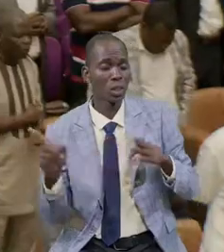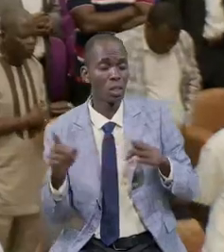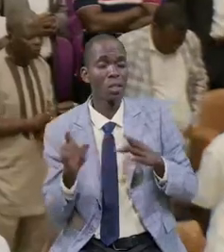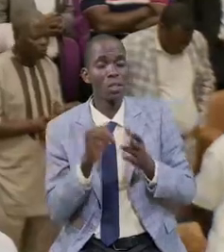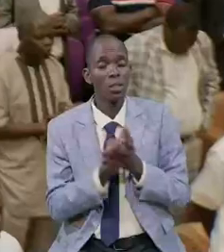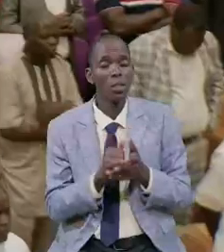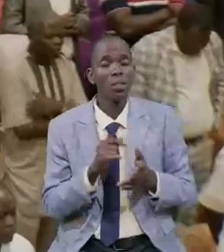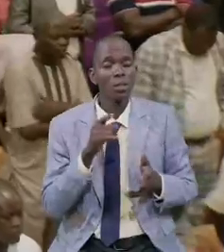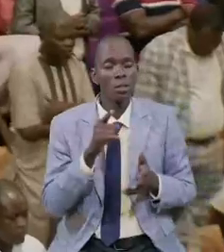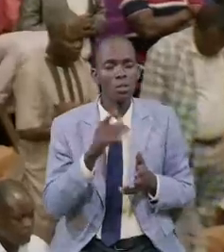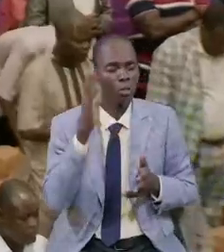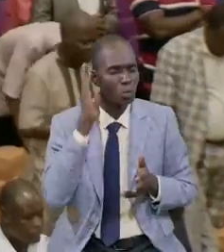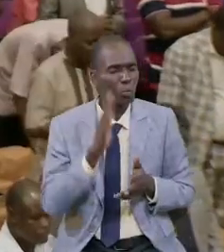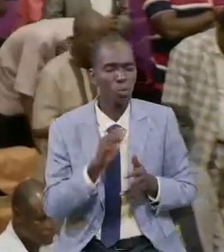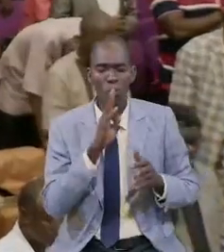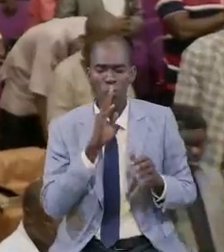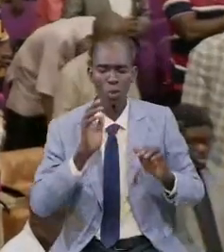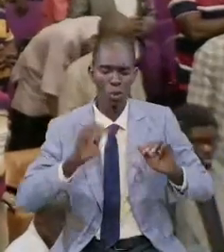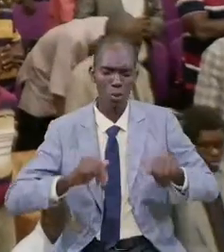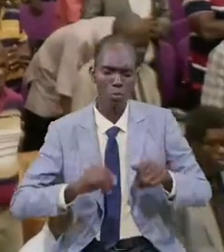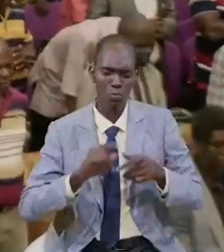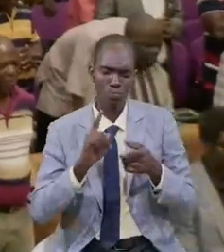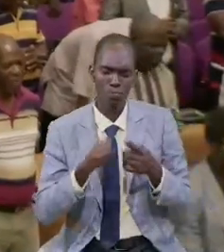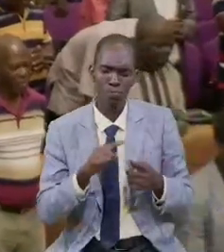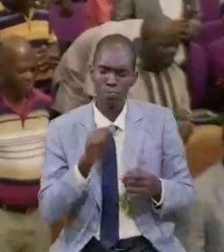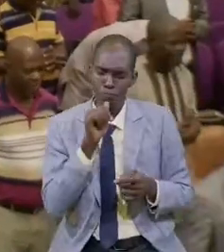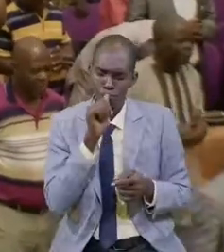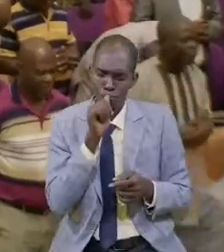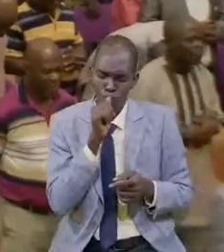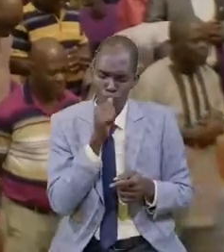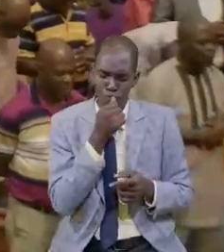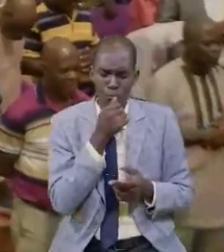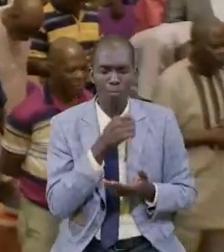soyez capable de pouvoir supporter cela.